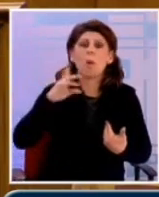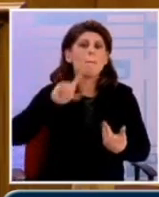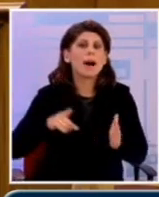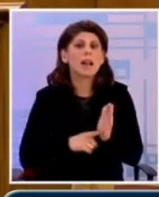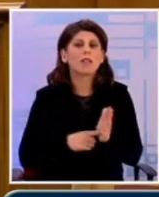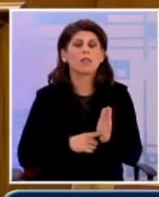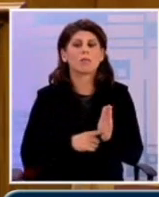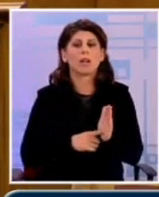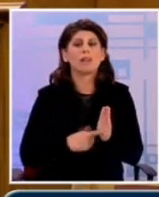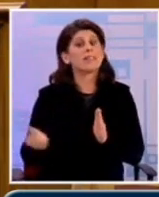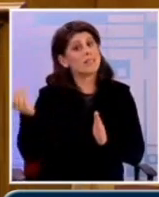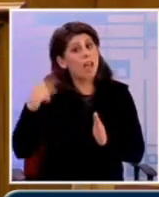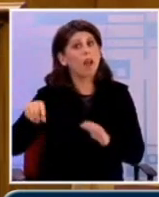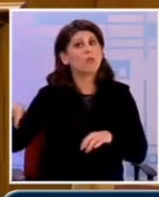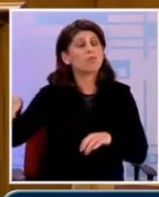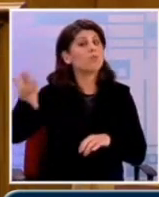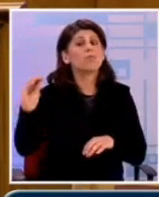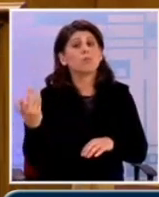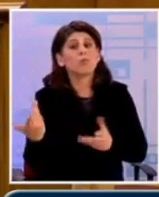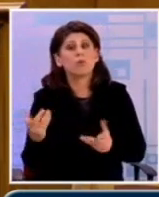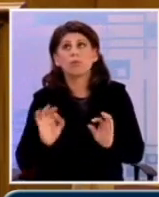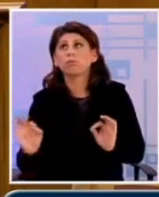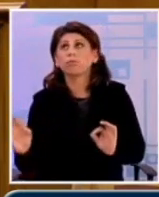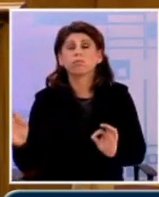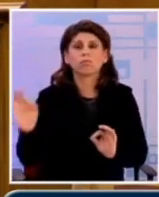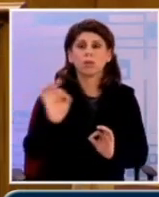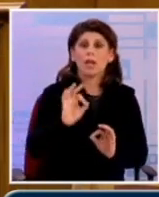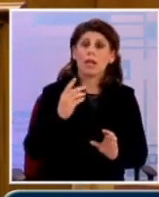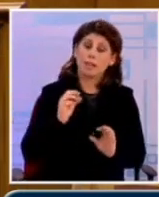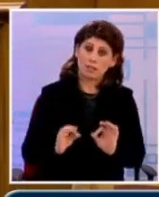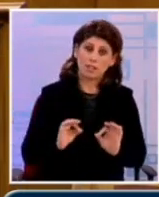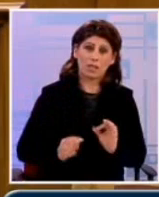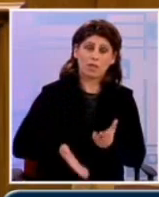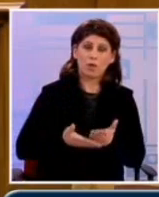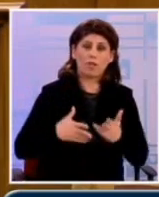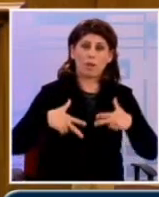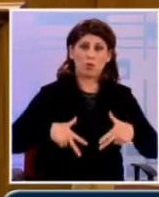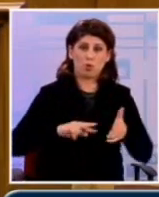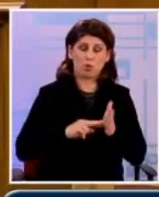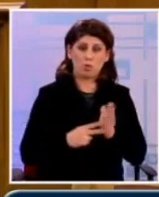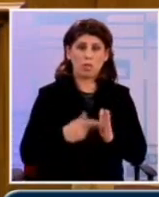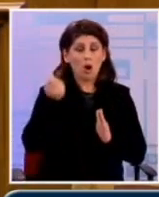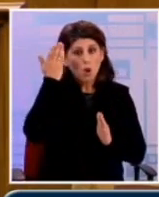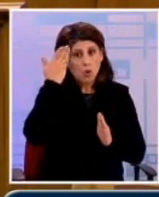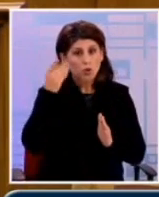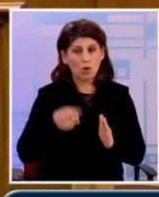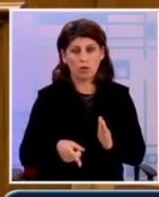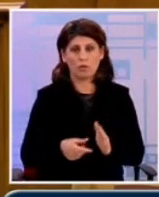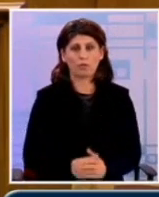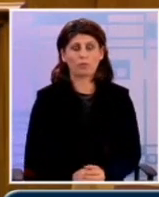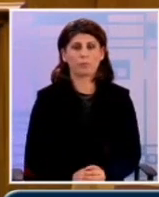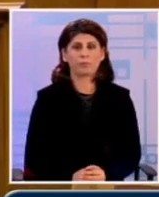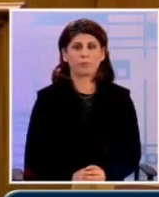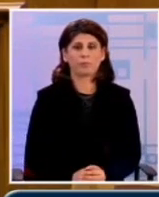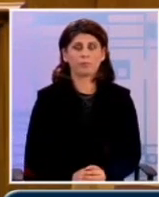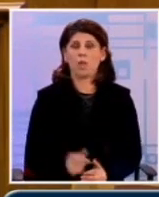και παράτυπα σε άλλα χέρια. Και βεβαίως η συνδρομή του Υπουργείου Οικονομικών, προκειμένου να κοστολογηθούν